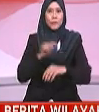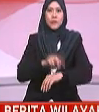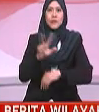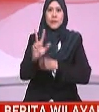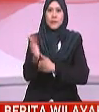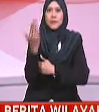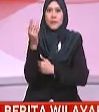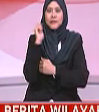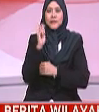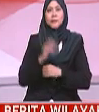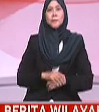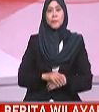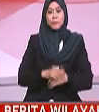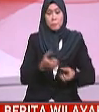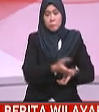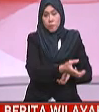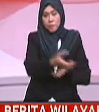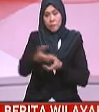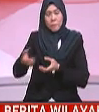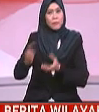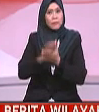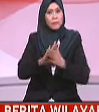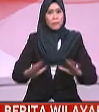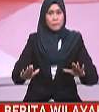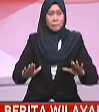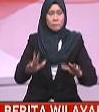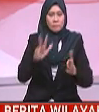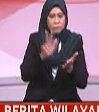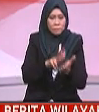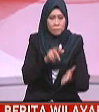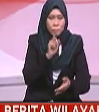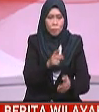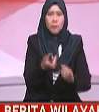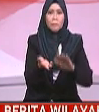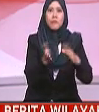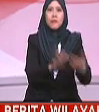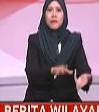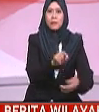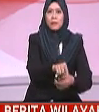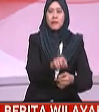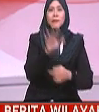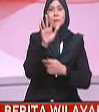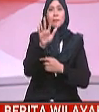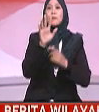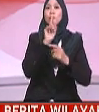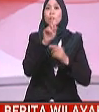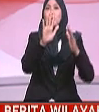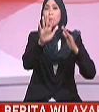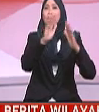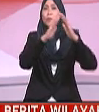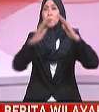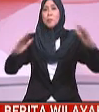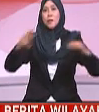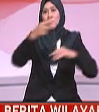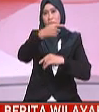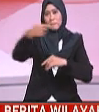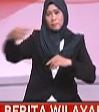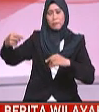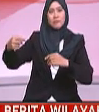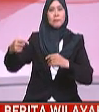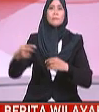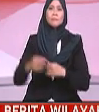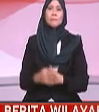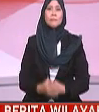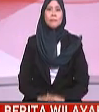4 Jabatan Bomba dan Penyelamat Negeri Janggan Mulin mengesahkan insiden melibatkan 5 rumah setingkat jenis tidak